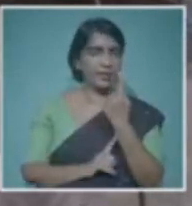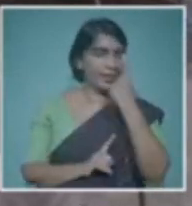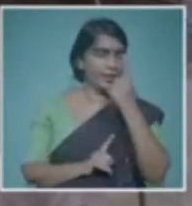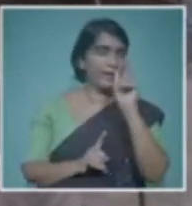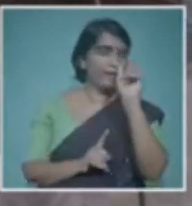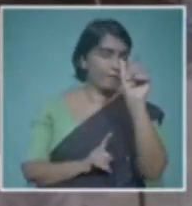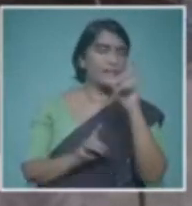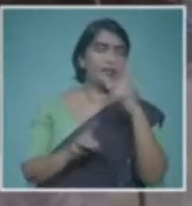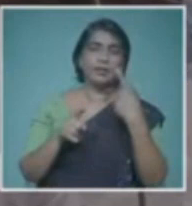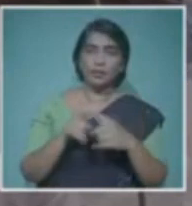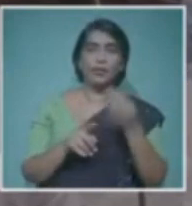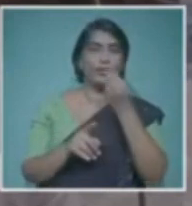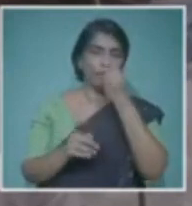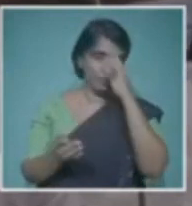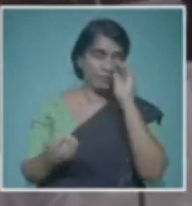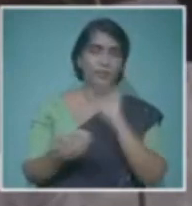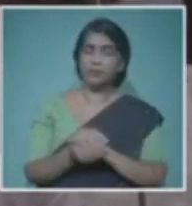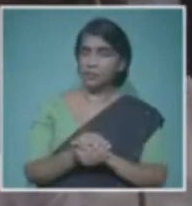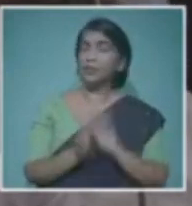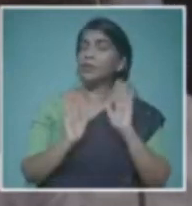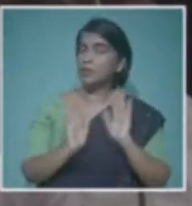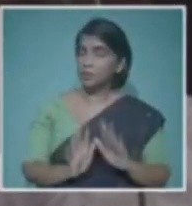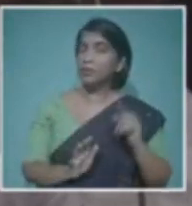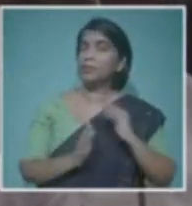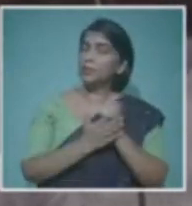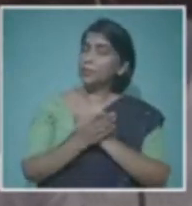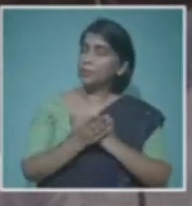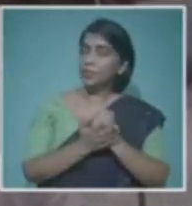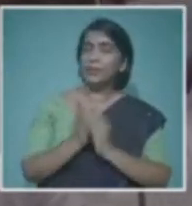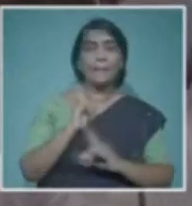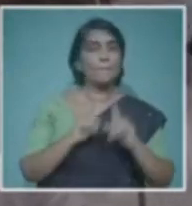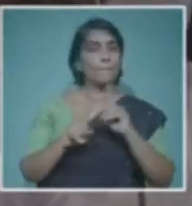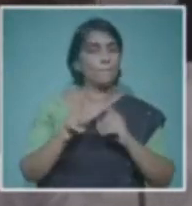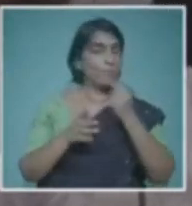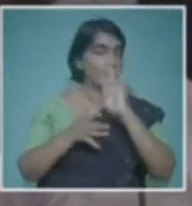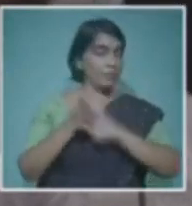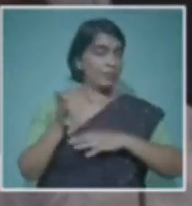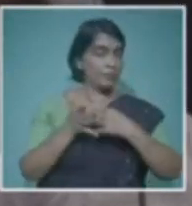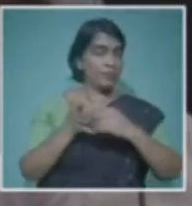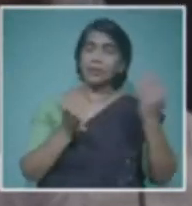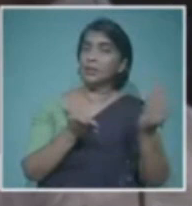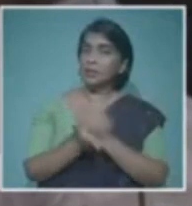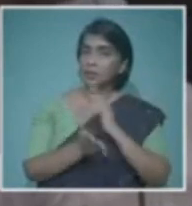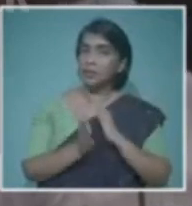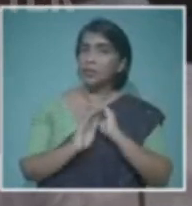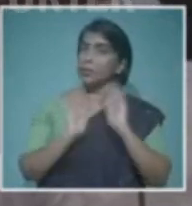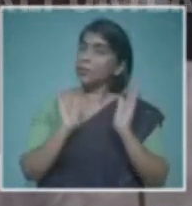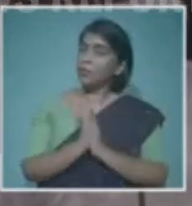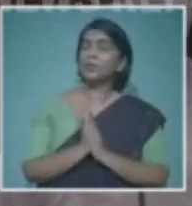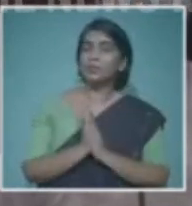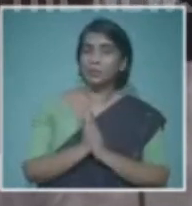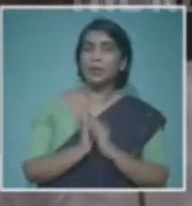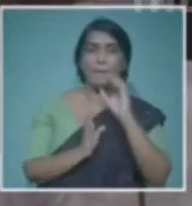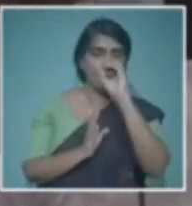එක විෂයක් පමණයි ආහාර සුරක්ෂිතතාවය. නමුත් මේ මුළු අමාත්‍යංශයටම අයවැයෙන් වෙන් වෙලා තියෙන මුළු